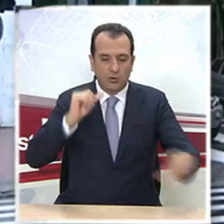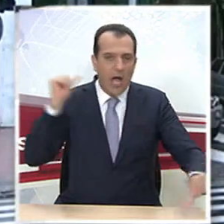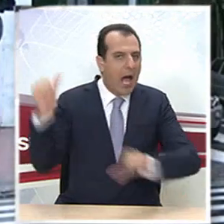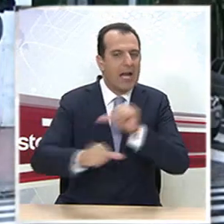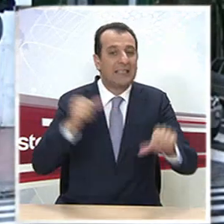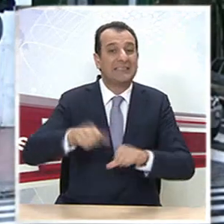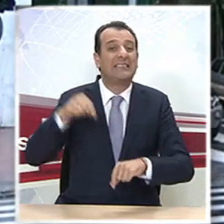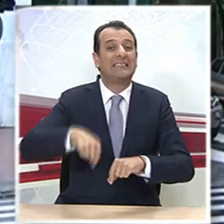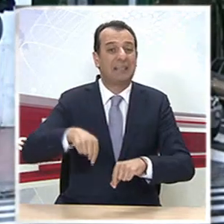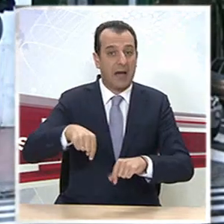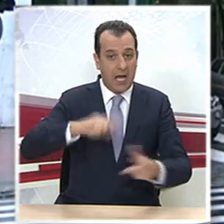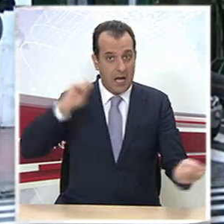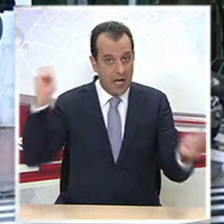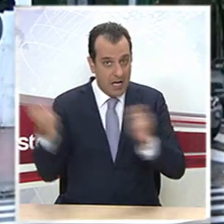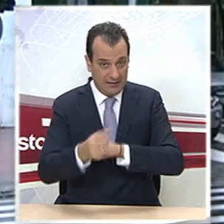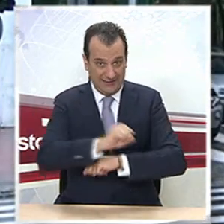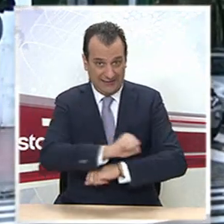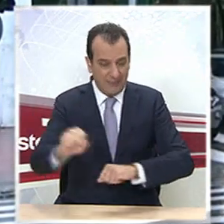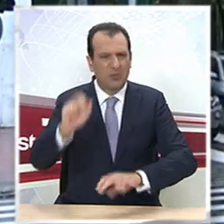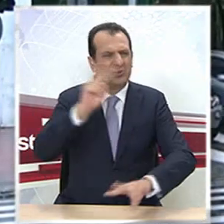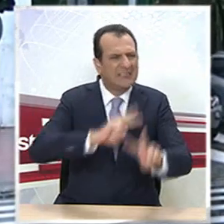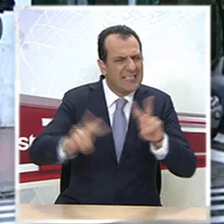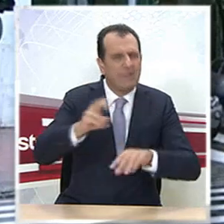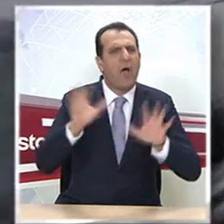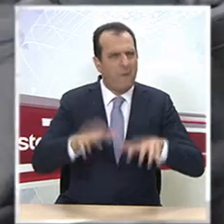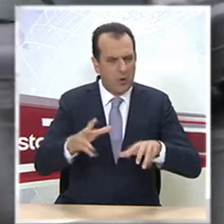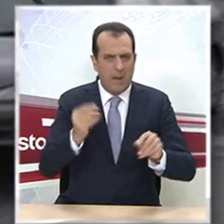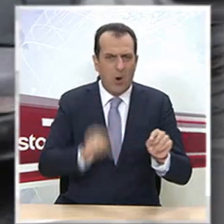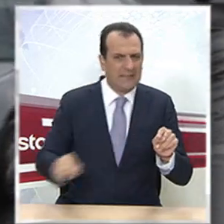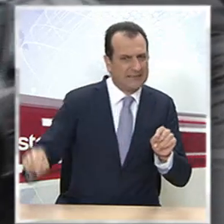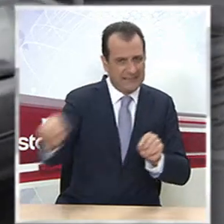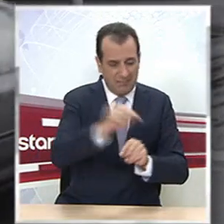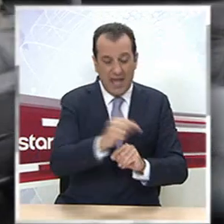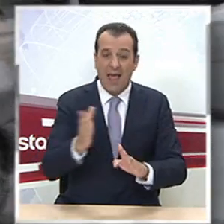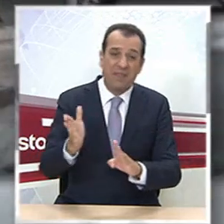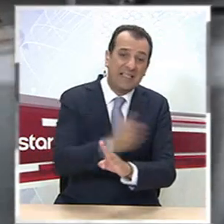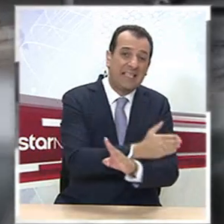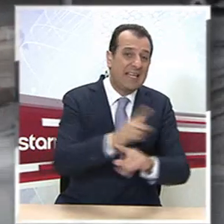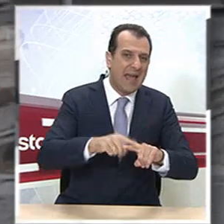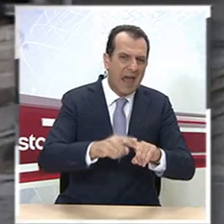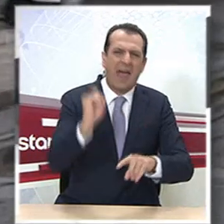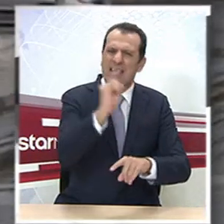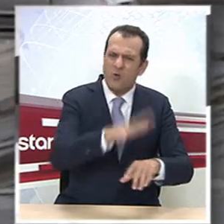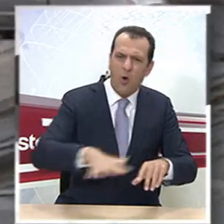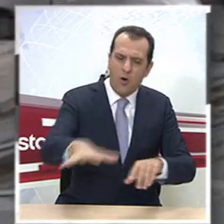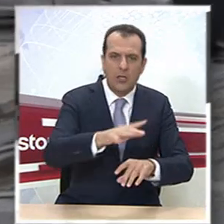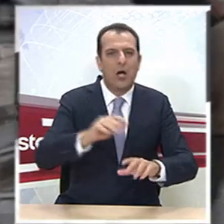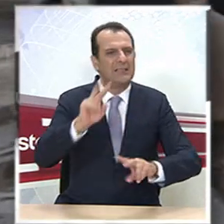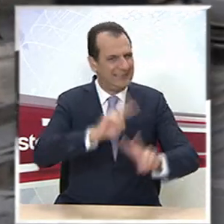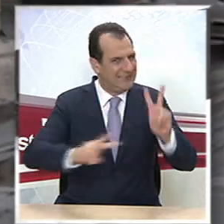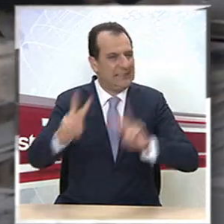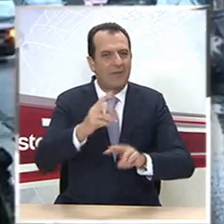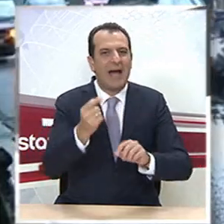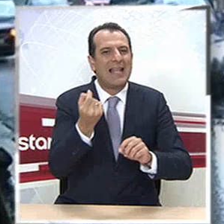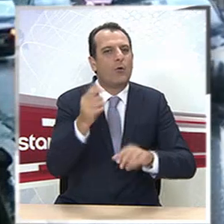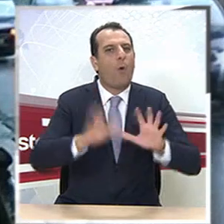αρχίσει να μεταβάλλεται από σήμερα Σάββατο με συννεφιά και βροχές σε αρκετές περιοχές της χώρας. Στα δυτικά θα υπάρξουν από σήμερα νεφώσεις παροδικά αυξημένες με